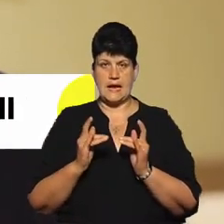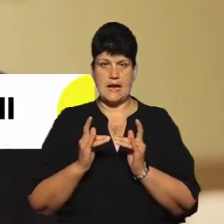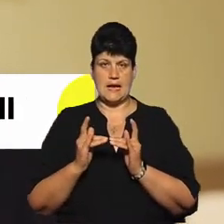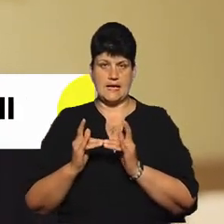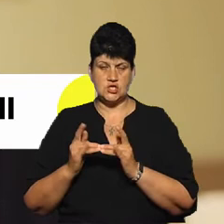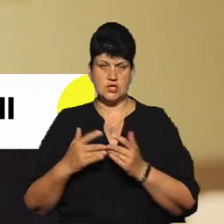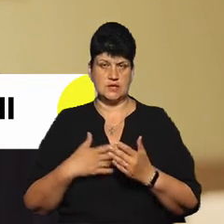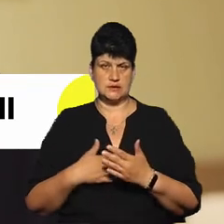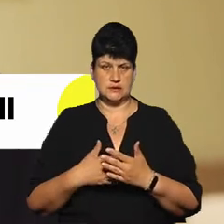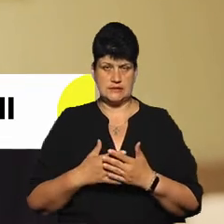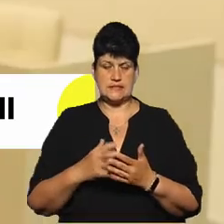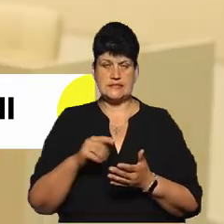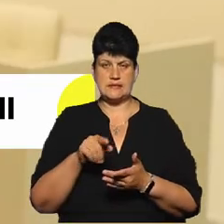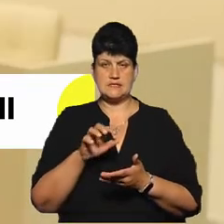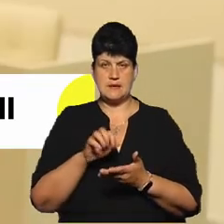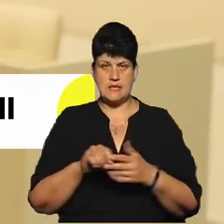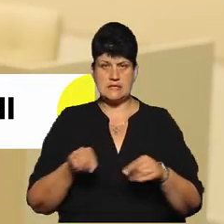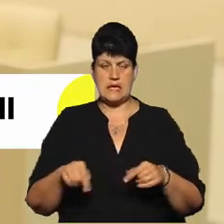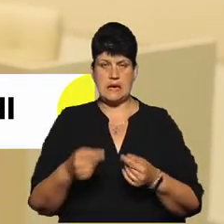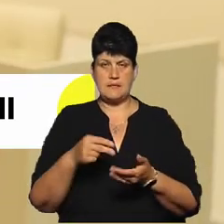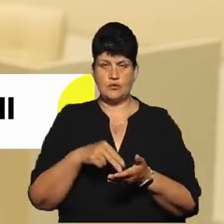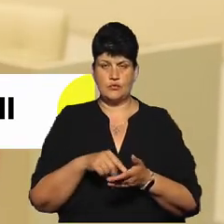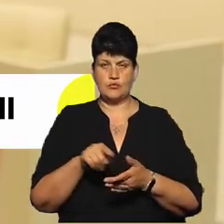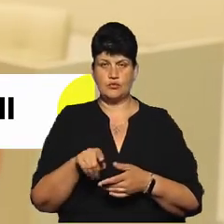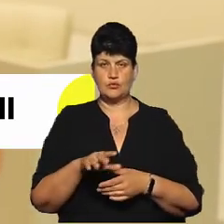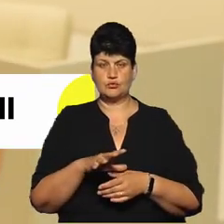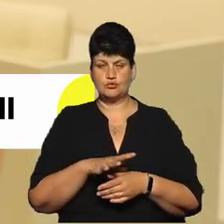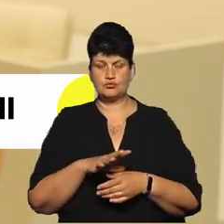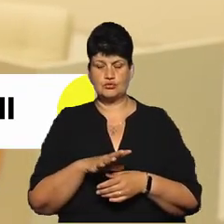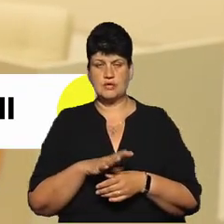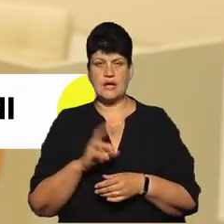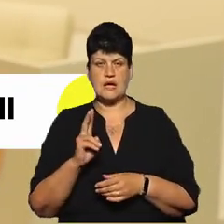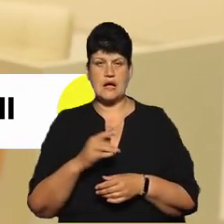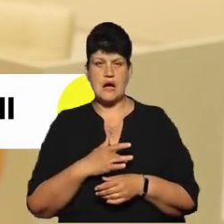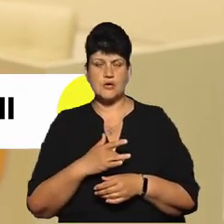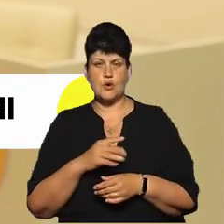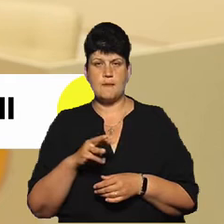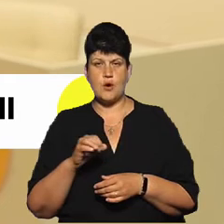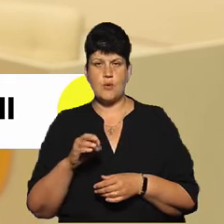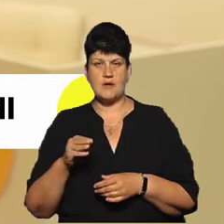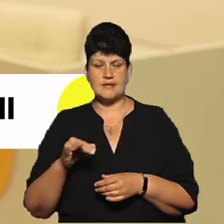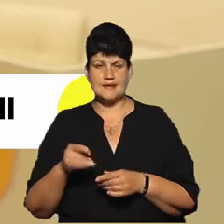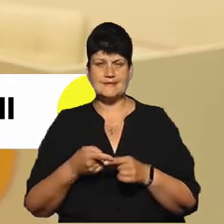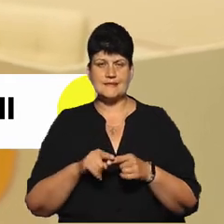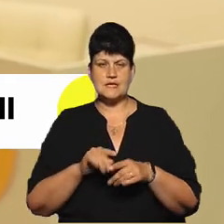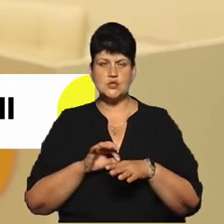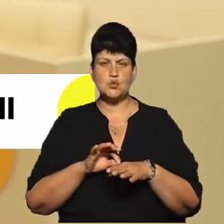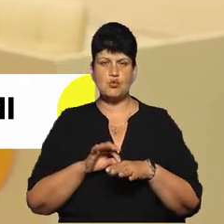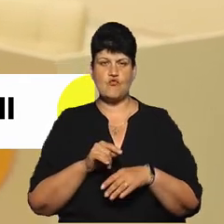з ним займаються реабілітологи. В нього була дилатаційна кардіоміопатія, таке захворювання, яке